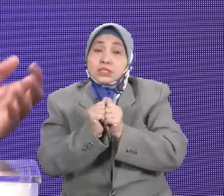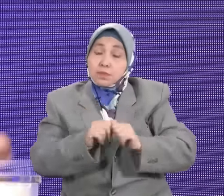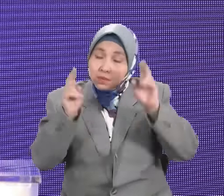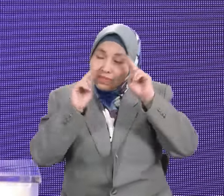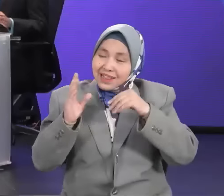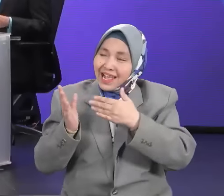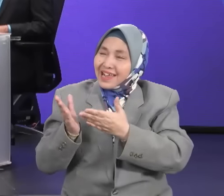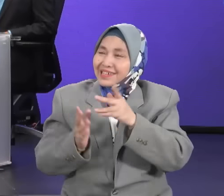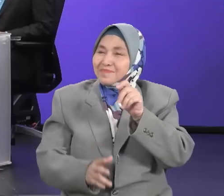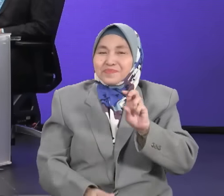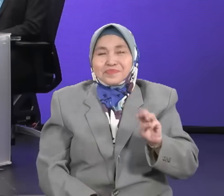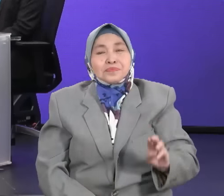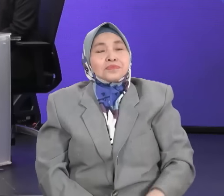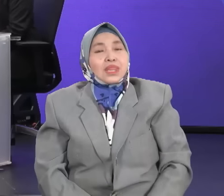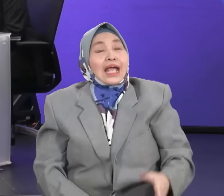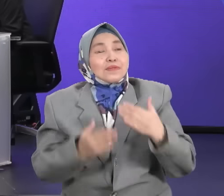Ustadz Abdul Rahman